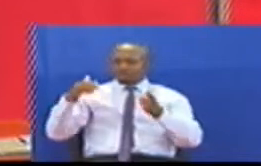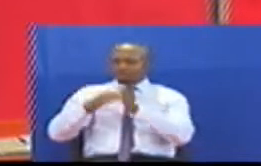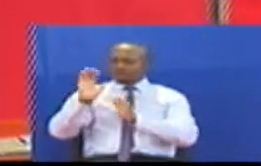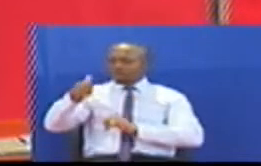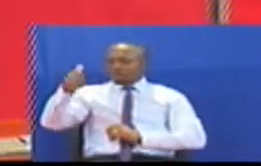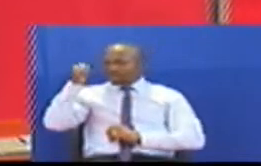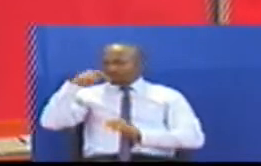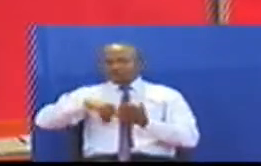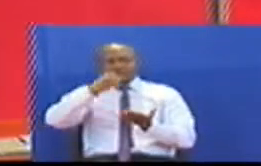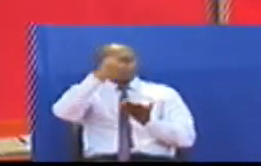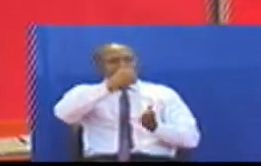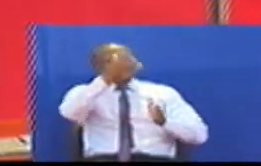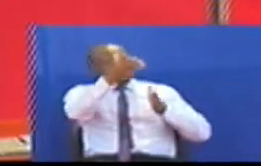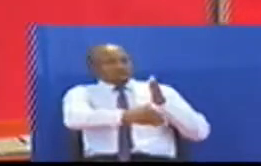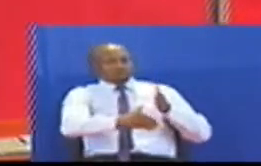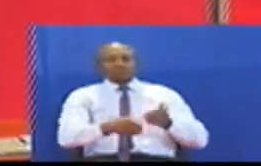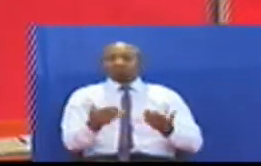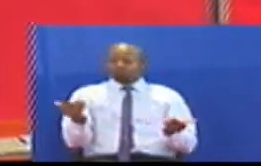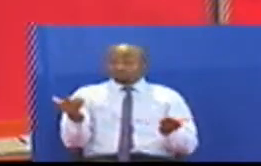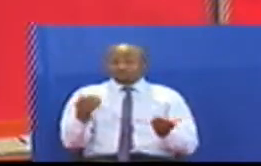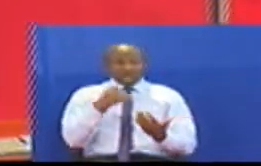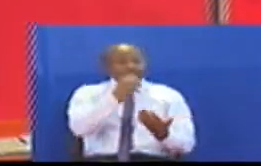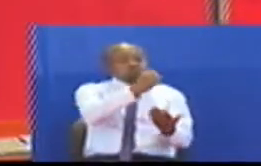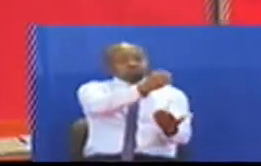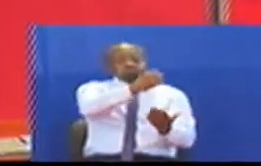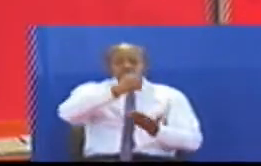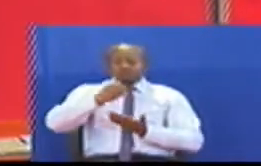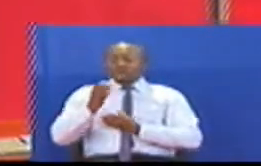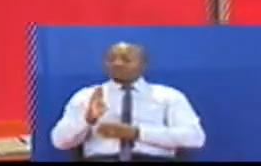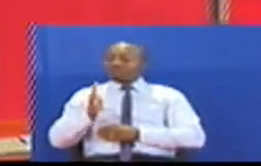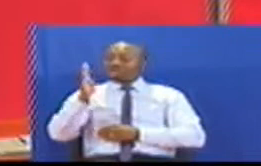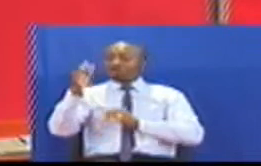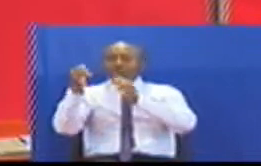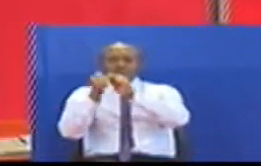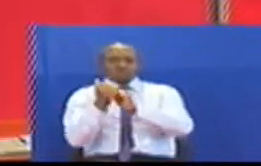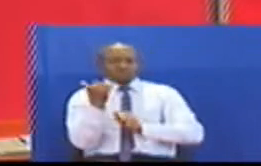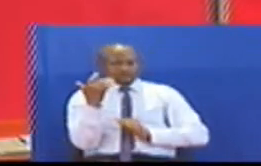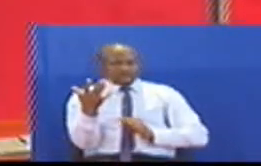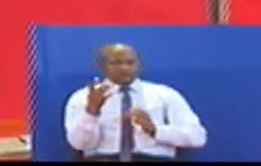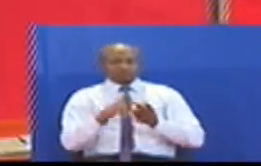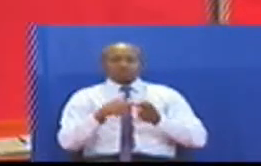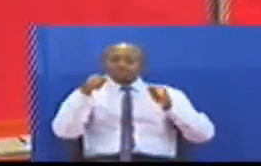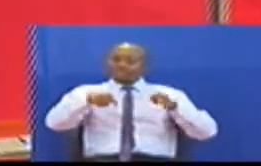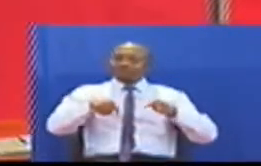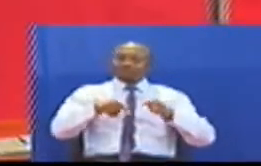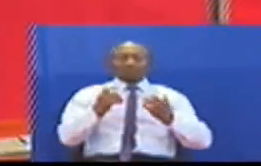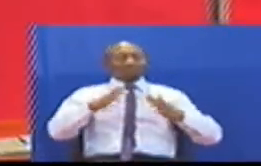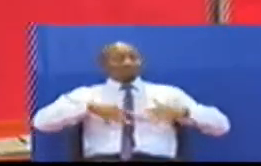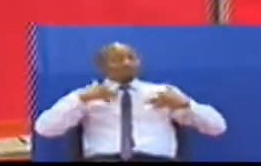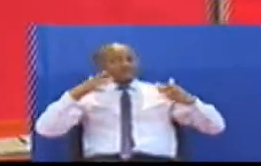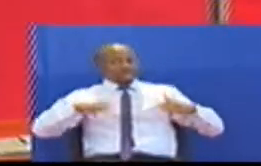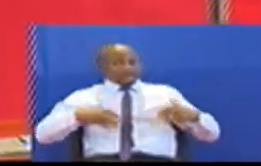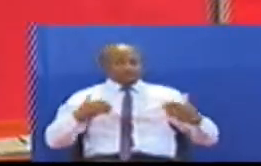hii bajeti ya mwisho aliweza kutupatia fedha zisizopungua bilioni 15. Leo kwa furaha nilionayo ni